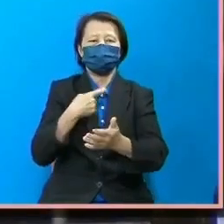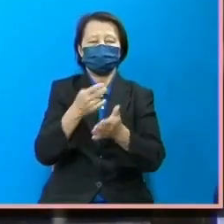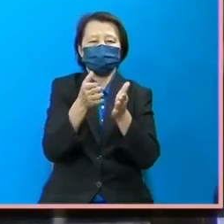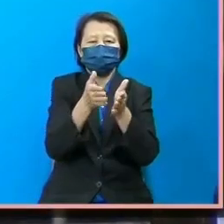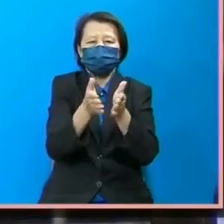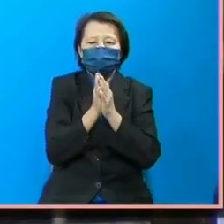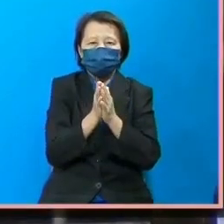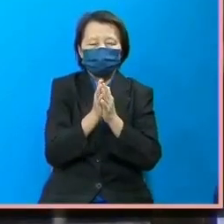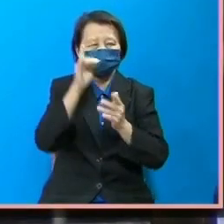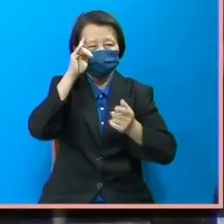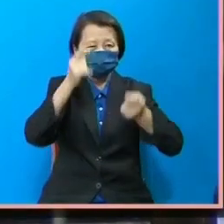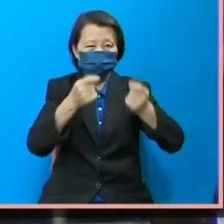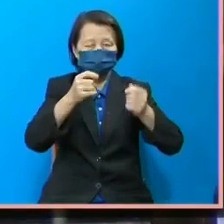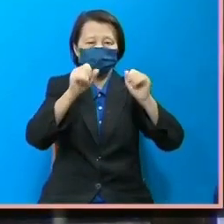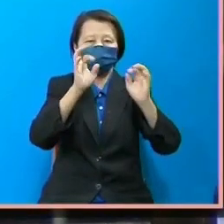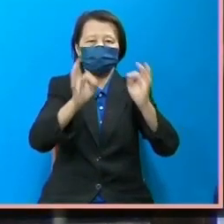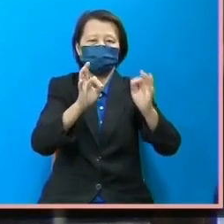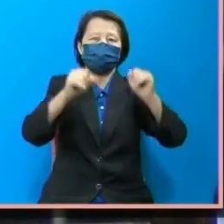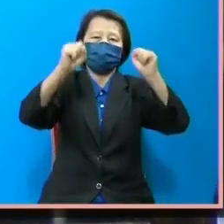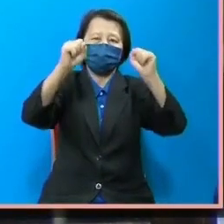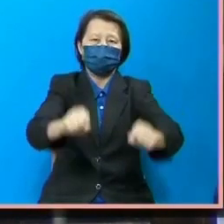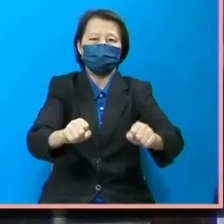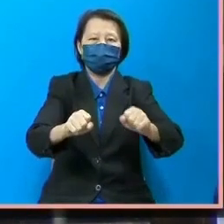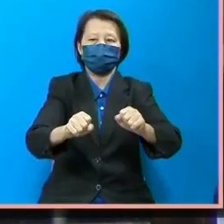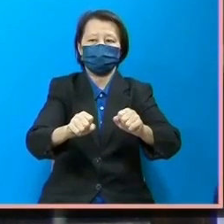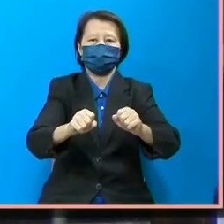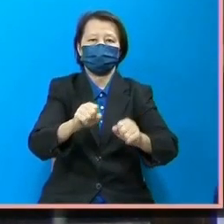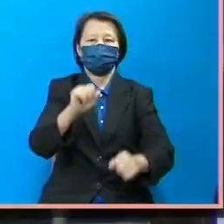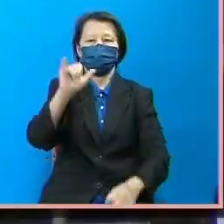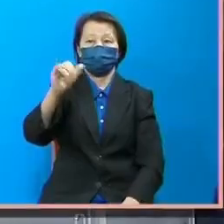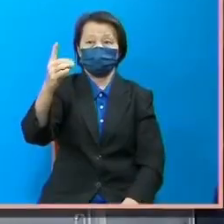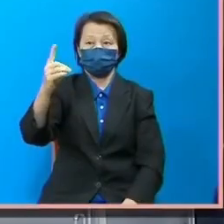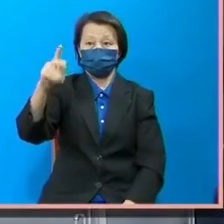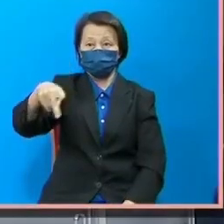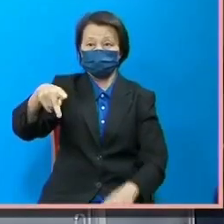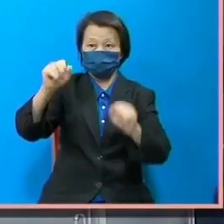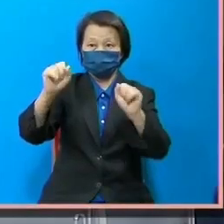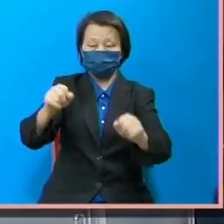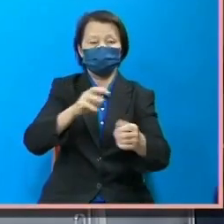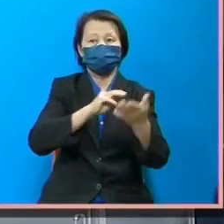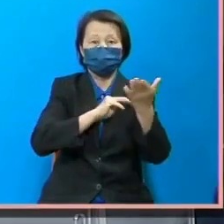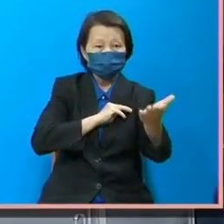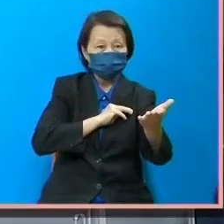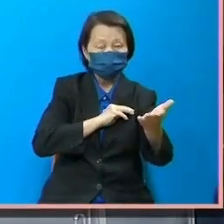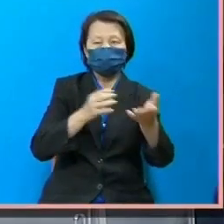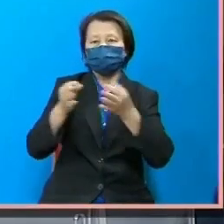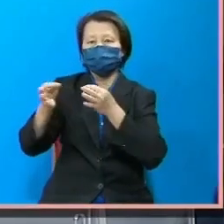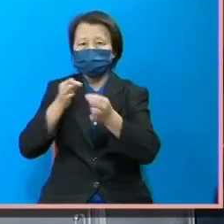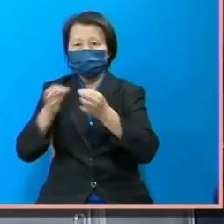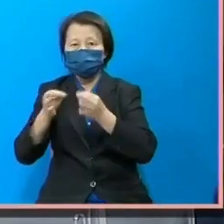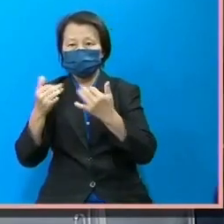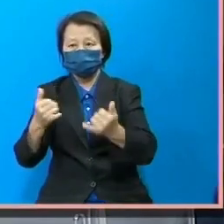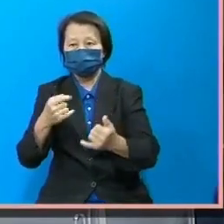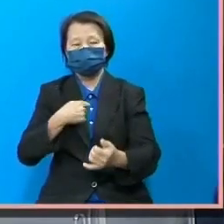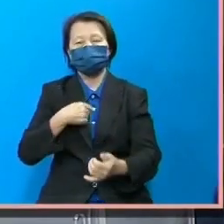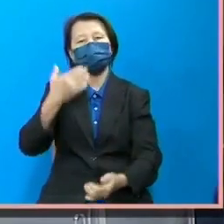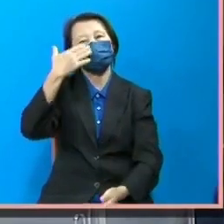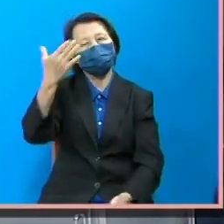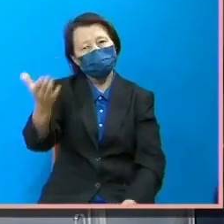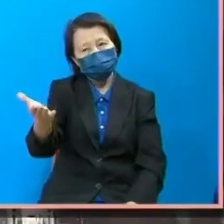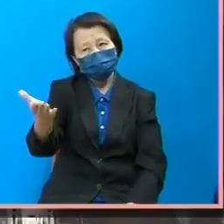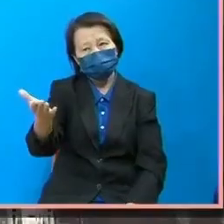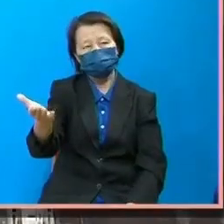pohon pertimbangan, kalau boleh Tuan Yang Dipertua izinkan Menteri beri penjelasan sekarang, saya hargai.